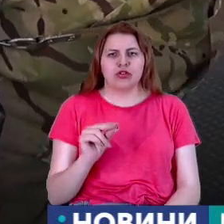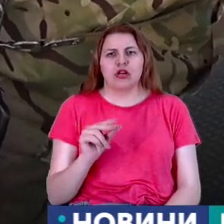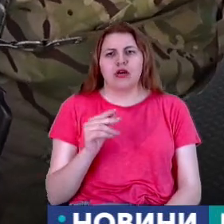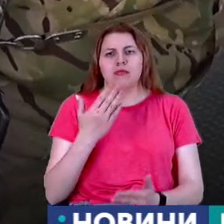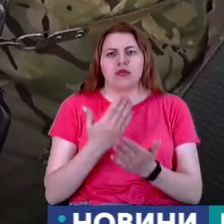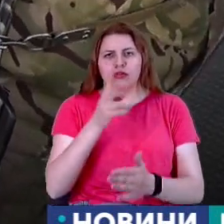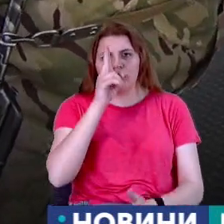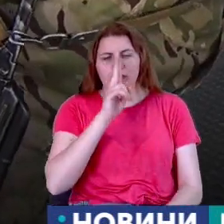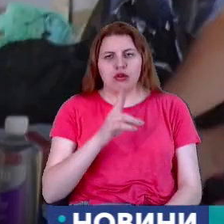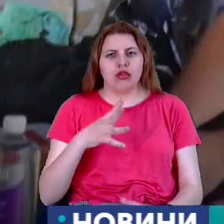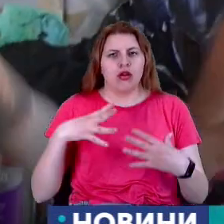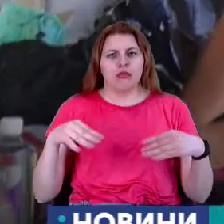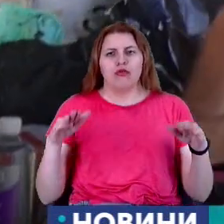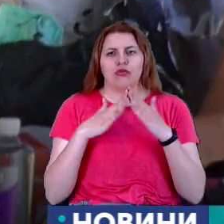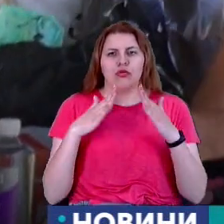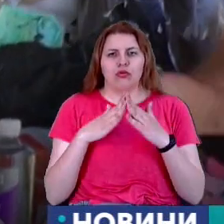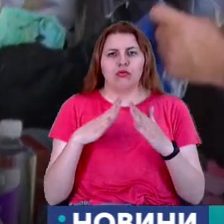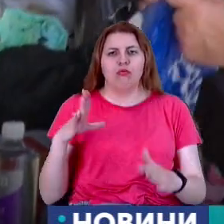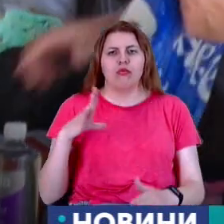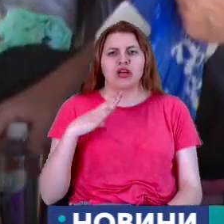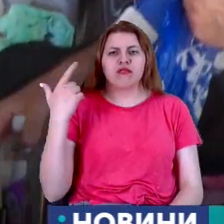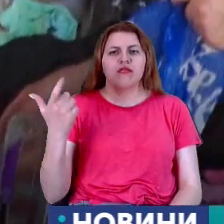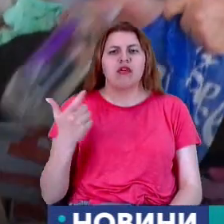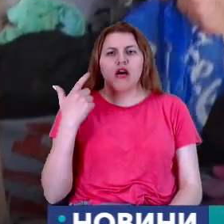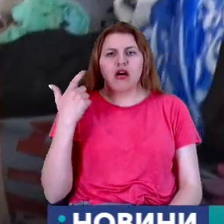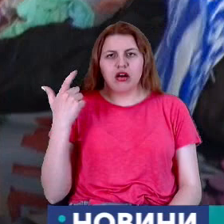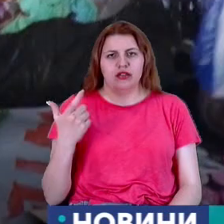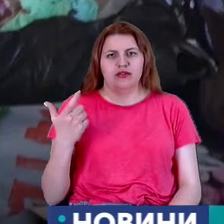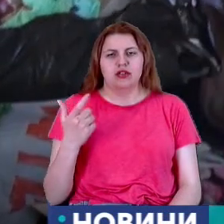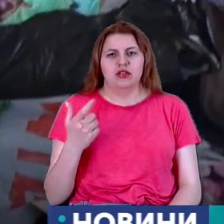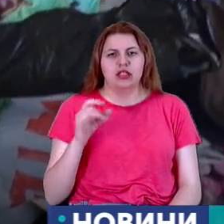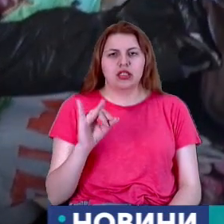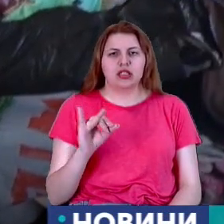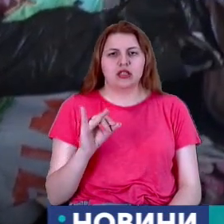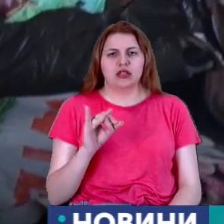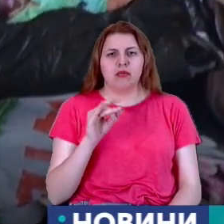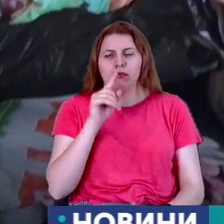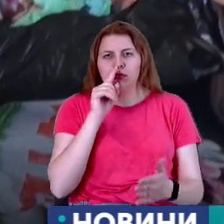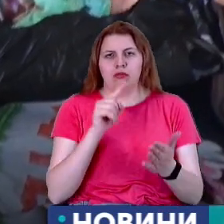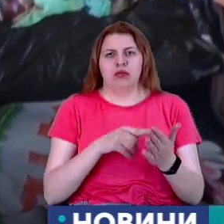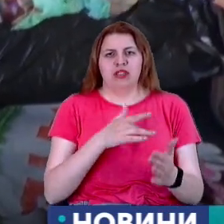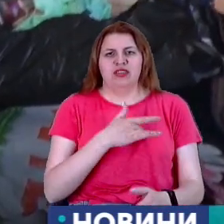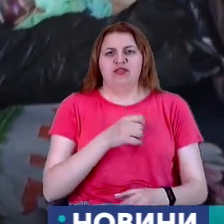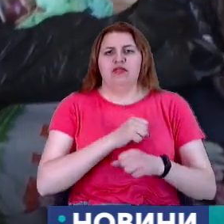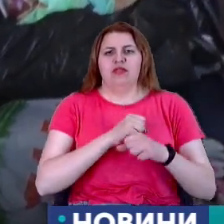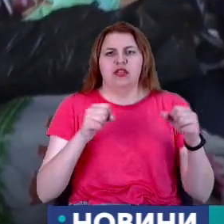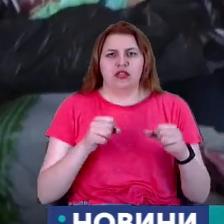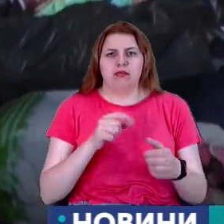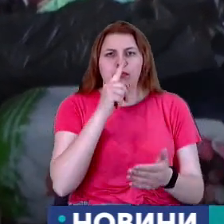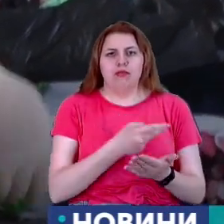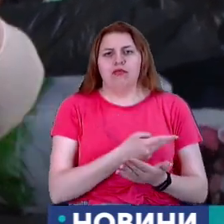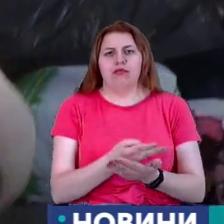був вдома. Був в Харкові і інфаркт. Попав в больницю, пролежав